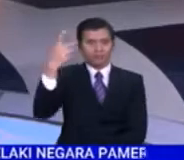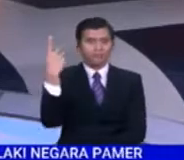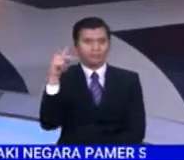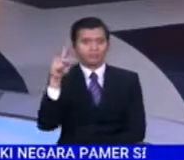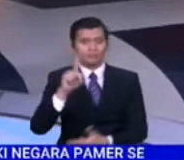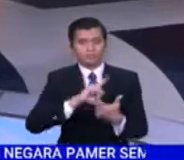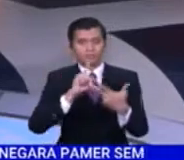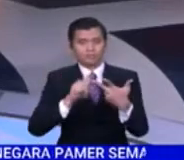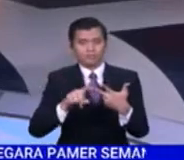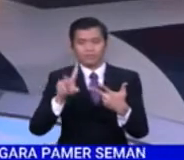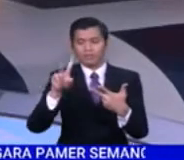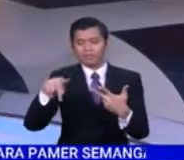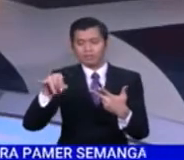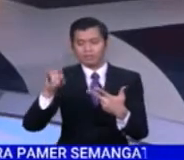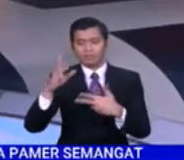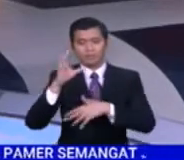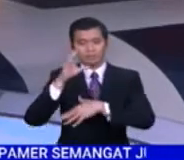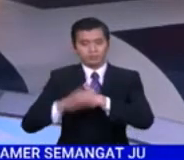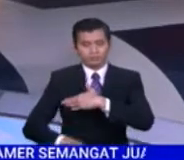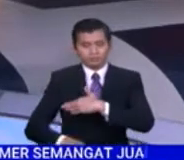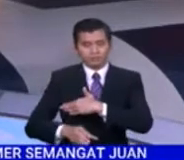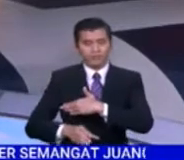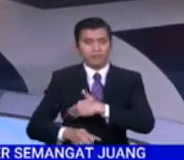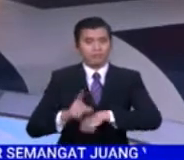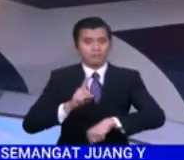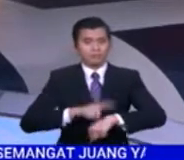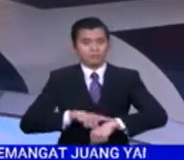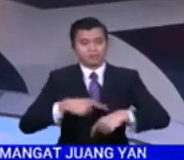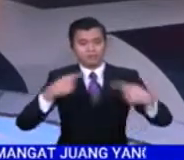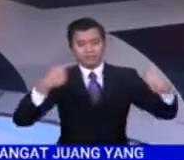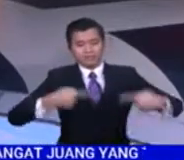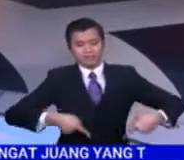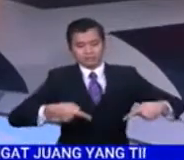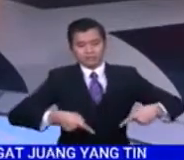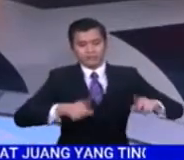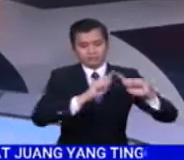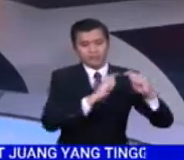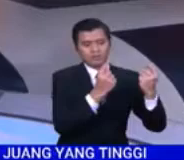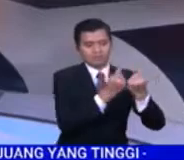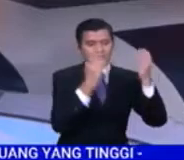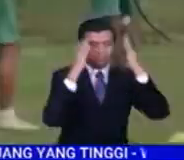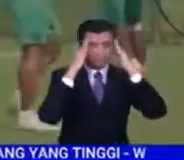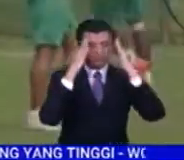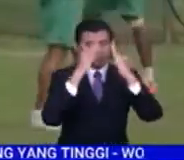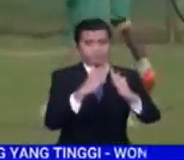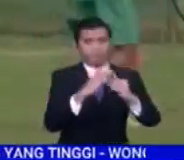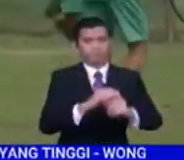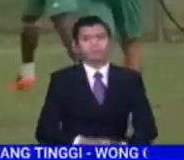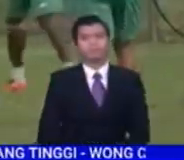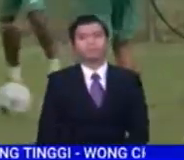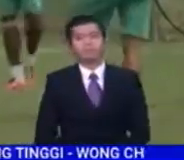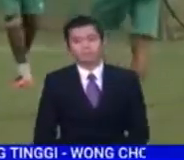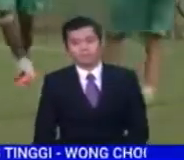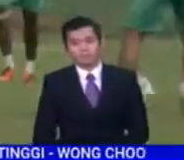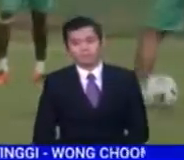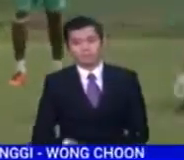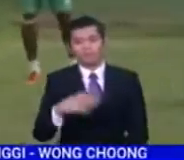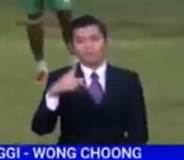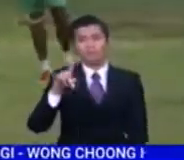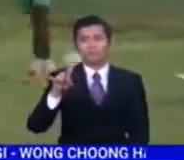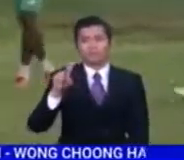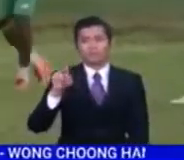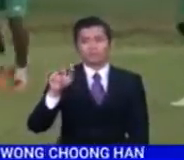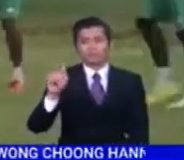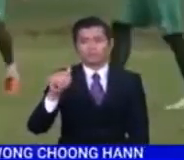Pak Tisu mengalami kecederaan ketika menentang Seri Pahang FC tempoh hari. Pengendalinya, Kurniawan Dwi Luyanto sudah